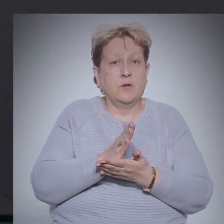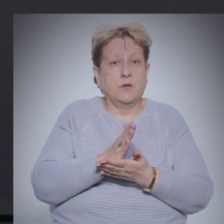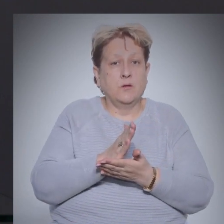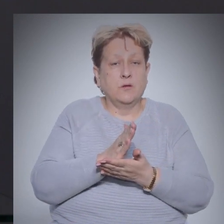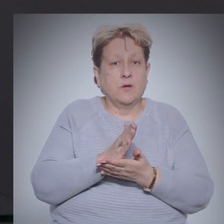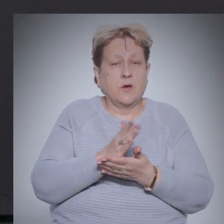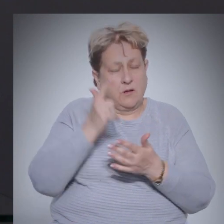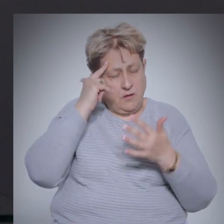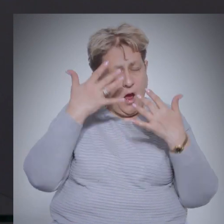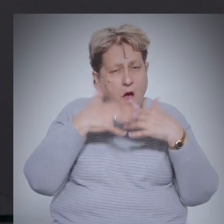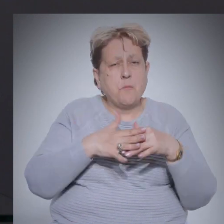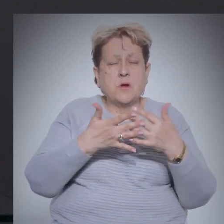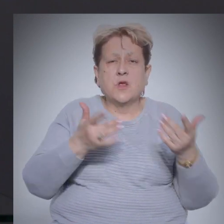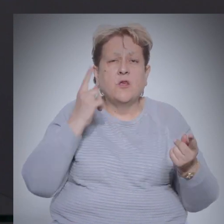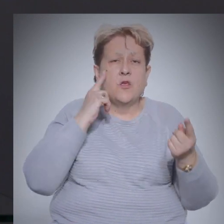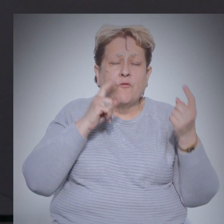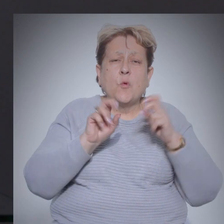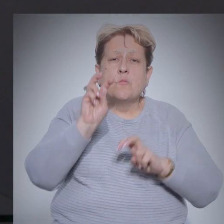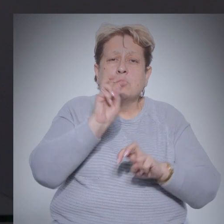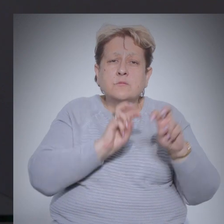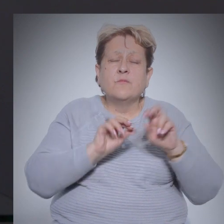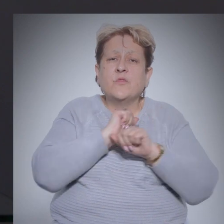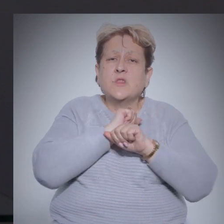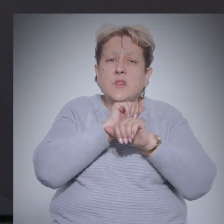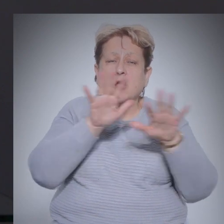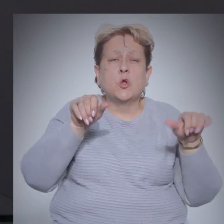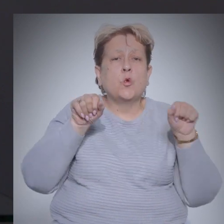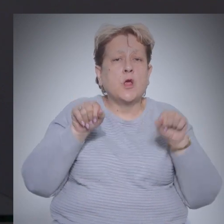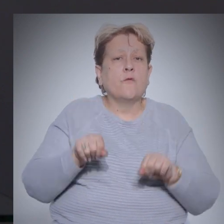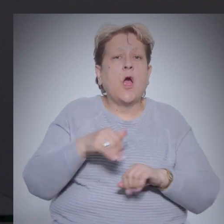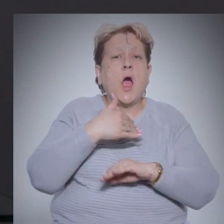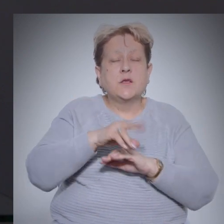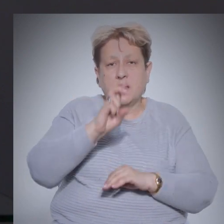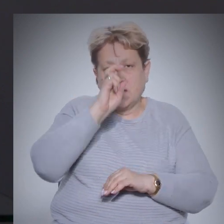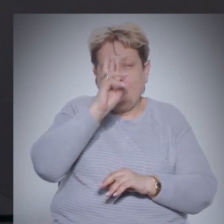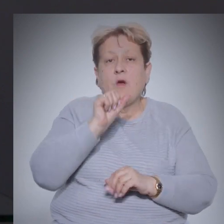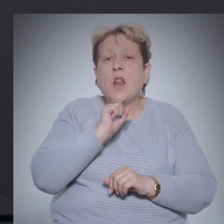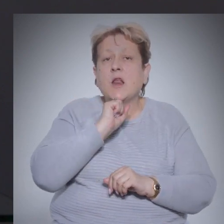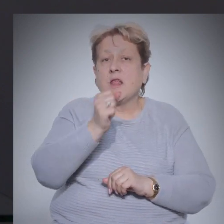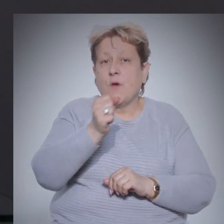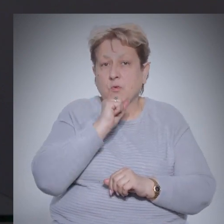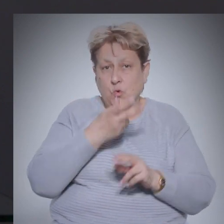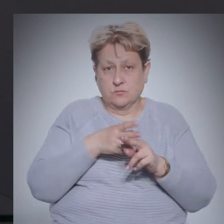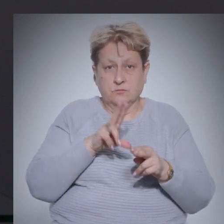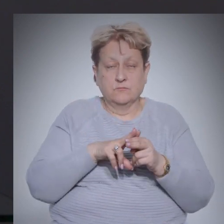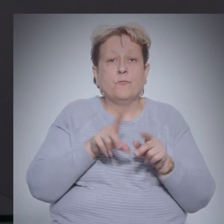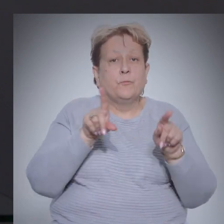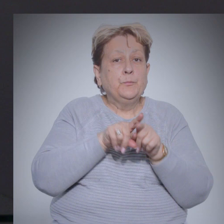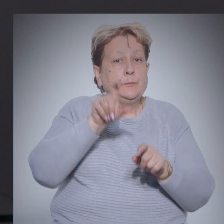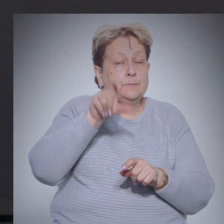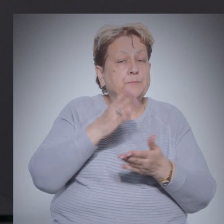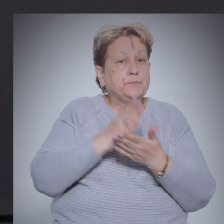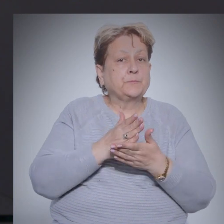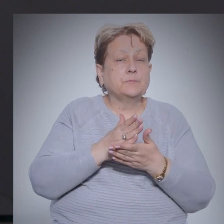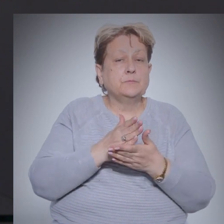գղապարնե տեղեկություններ պնտրելու և տարածելու իրավունք, որի հասցեատերը լրատվամիջոսներն է։